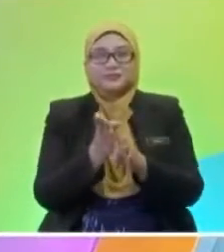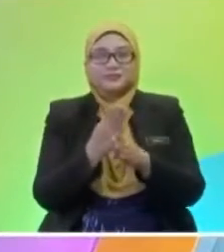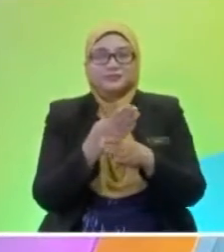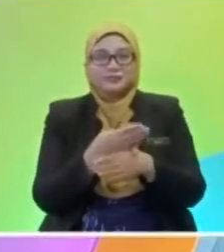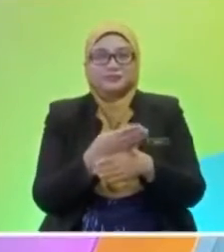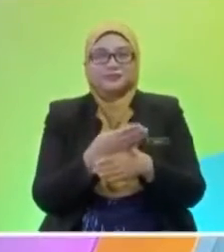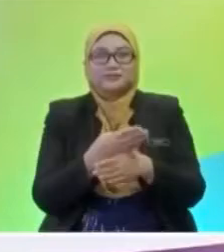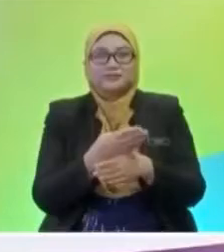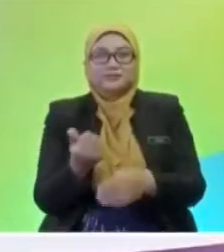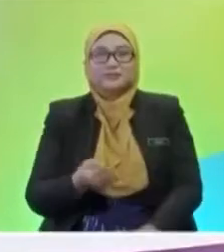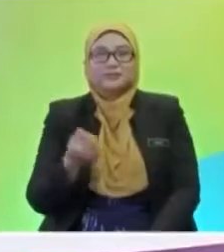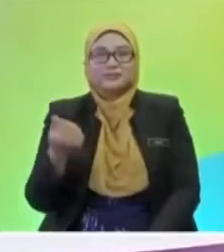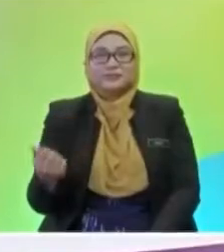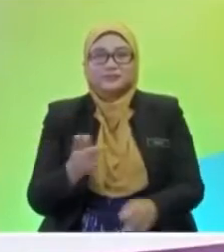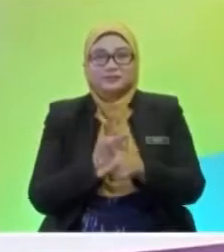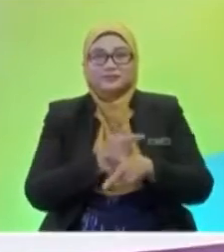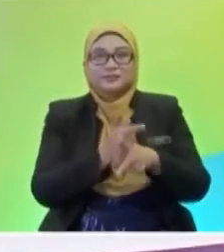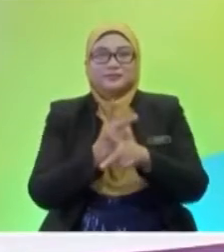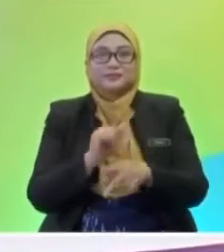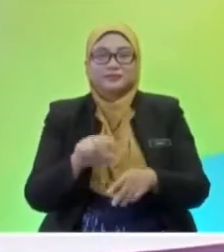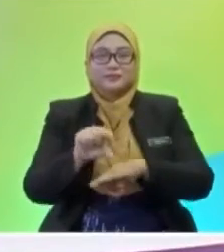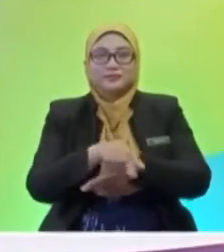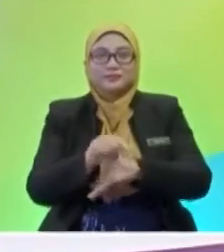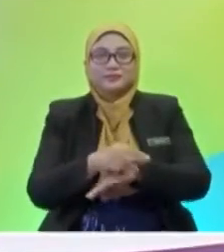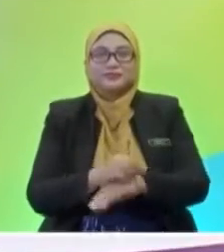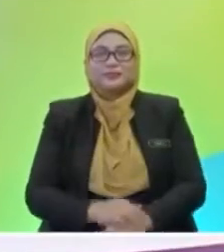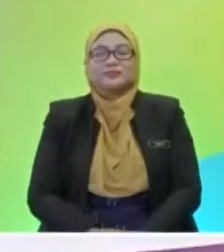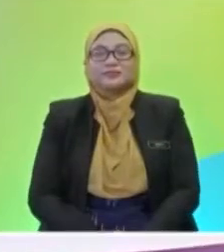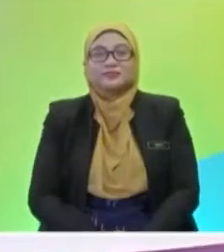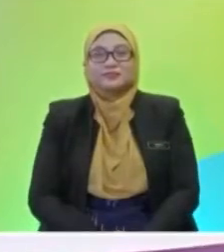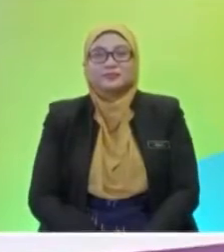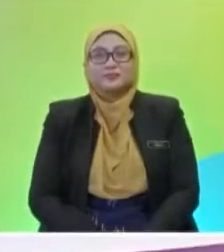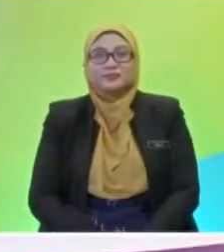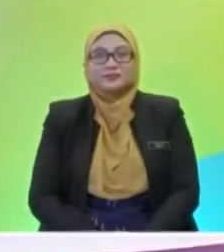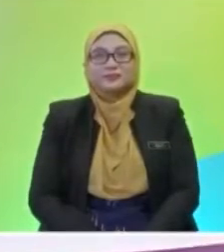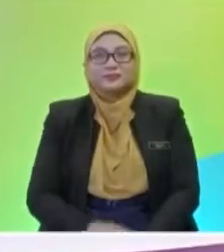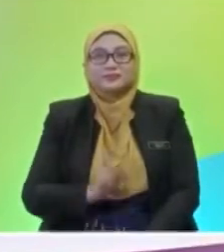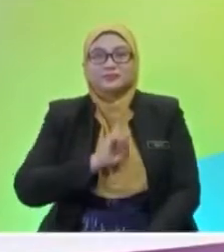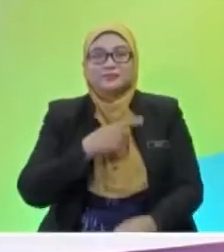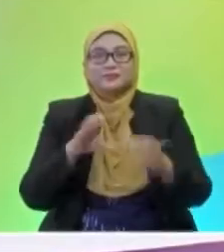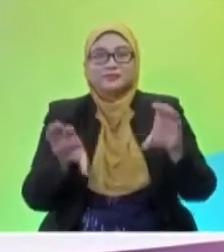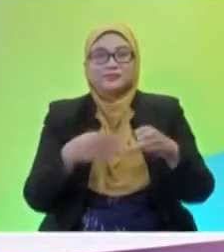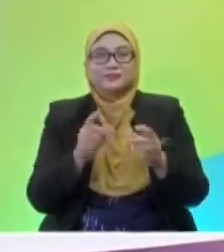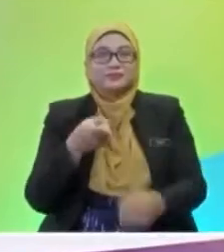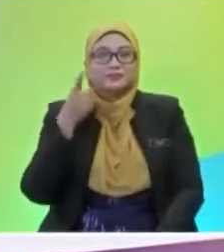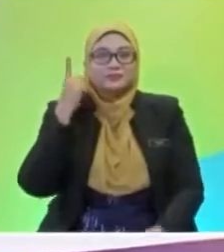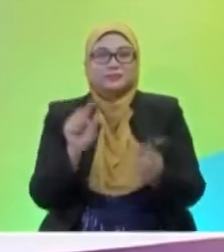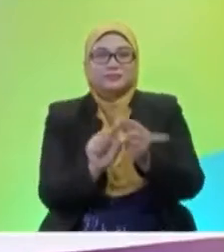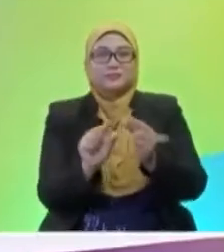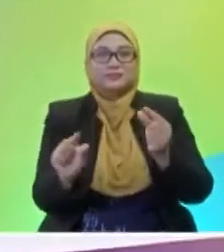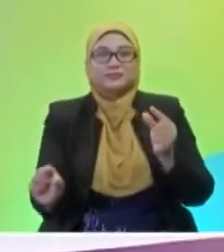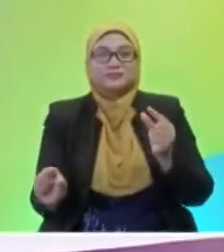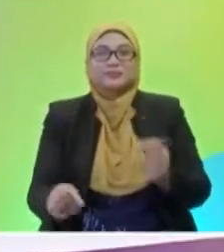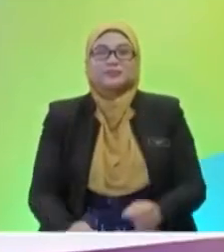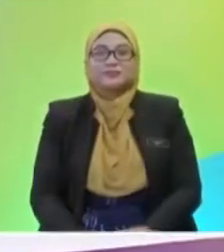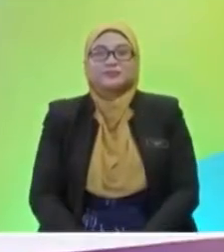Cikgu akan gunakan lakaran akhir cikgu sebagai panduan lah. Okey, jadi kita buat dulu garisan.